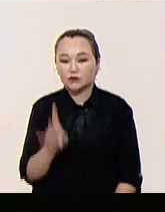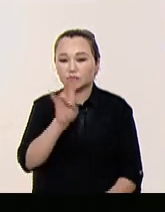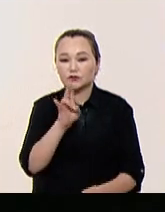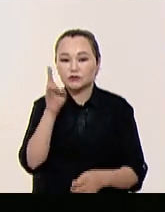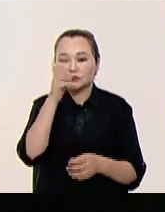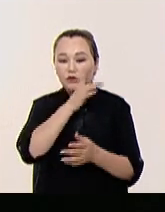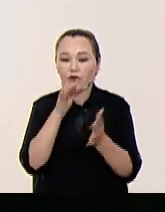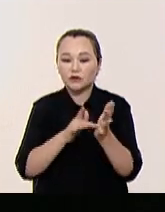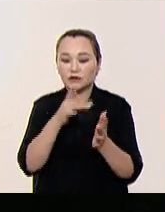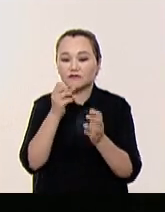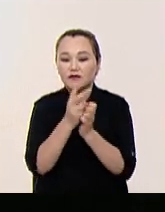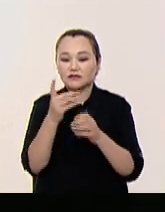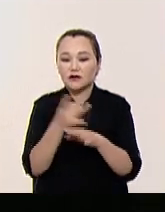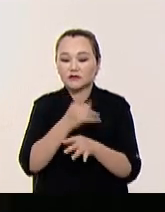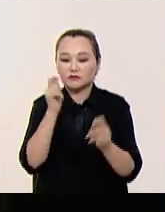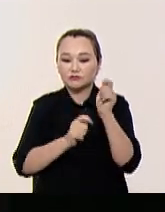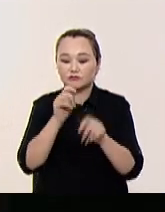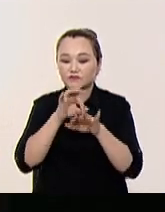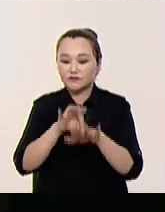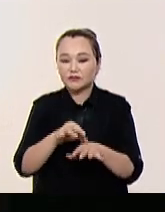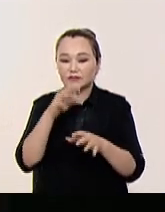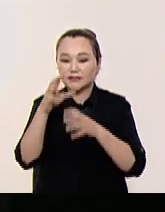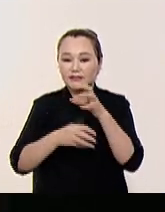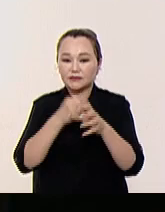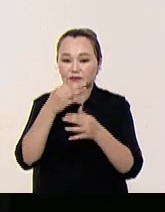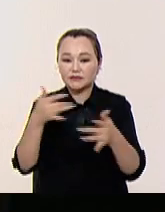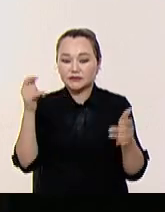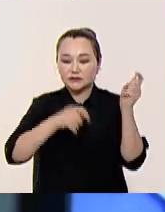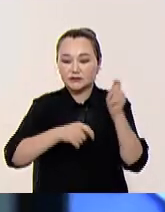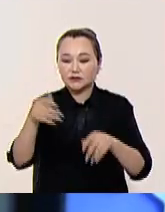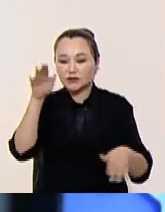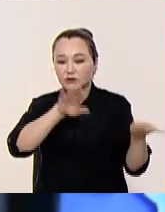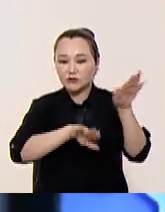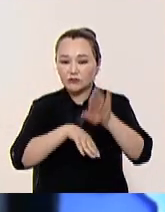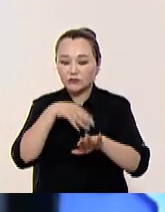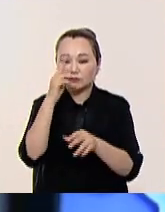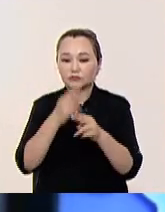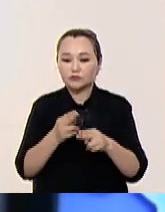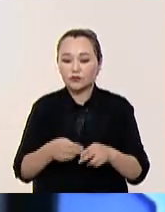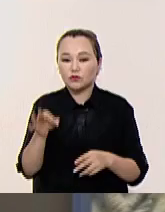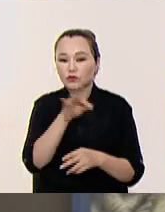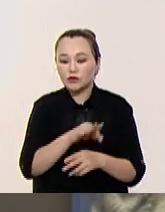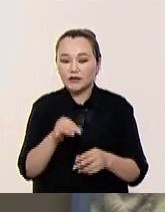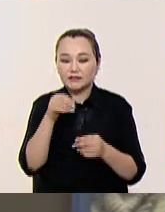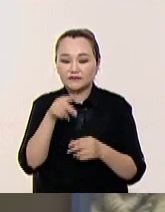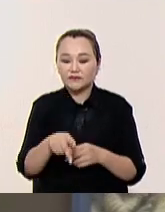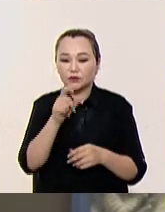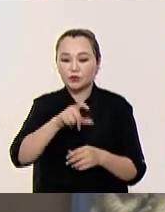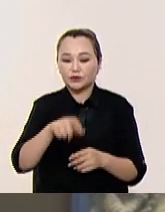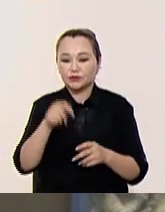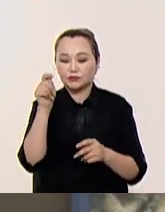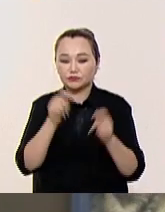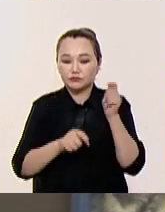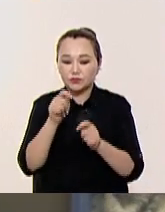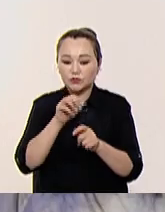Нұрсұлтанда 12-ші рет өткізіліп отырған конгреске әлемнің түкпір-түкпірінен тау-кен металлургия саласының 2000-нан астам өкілі қатысты.